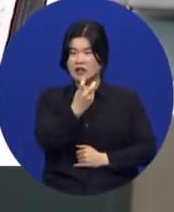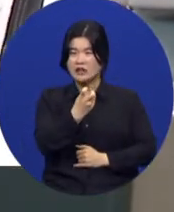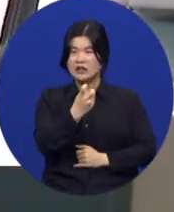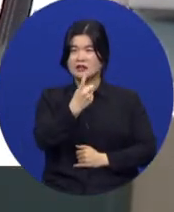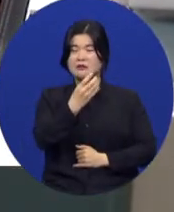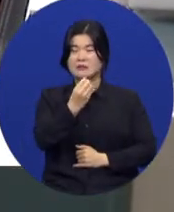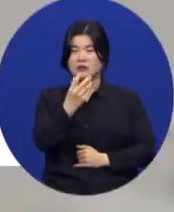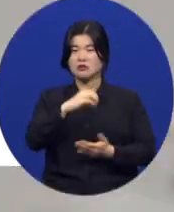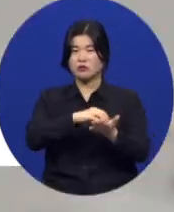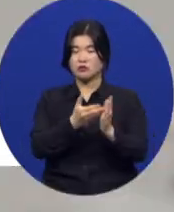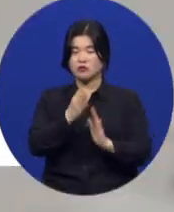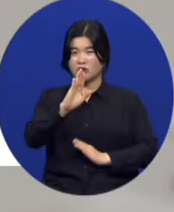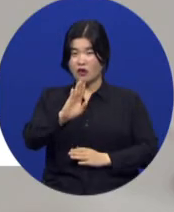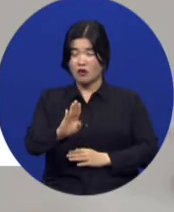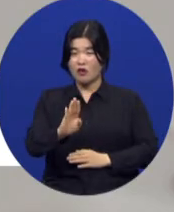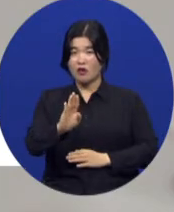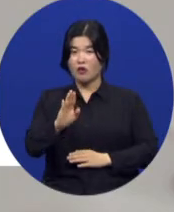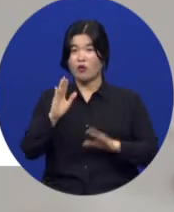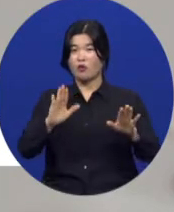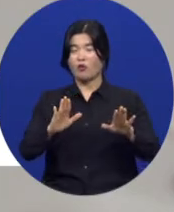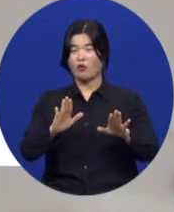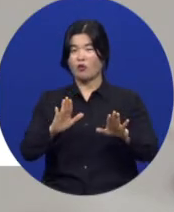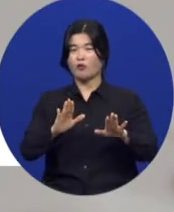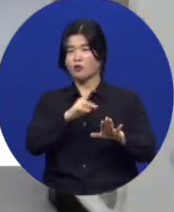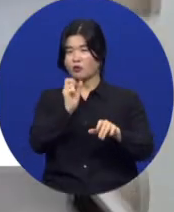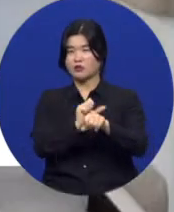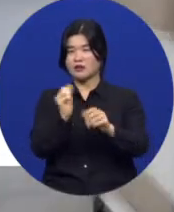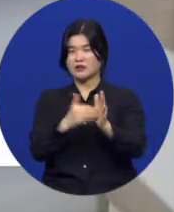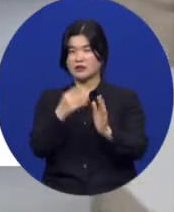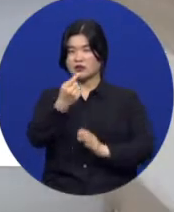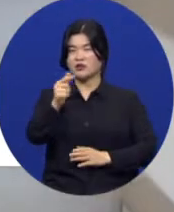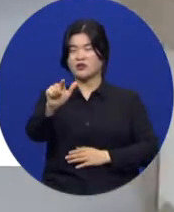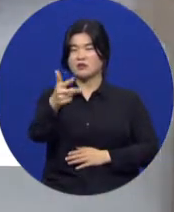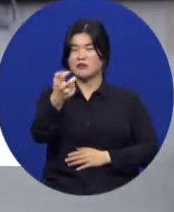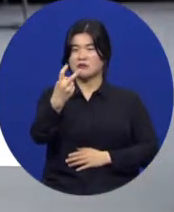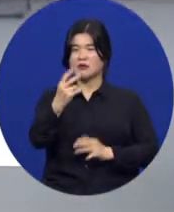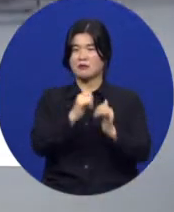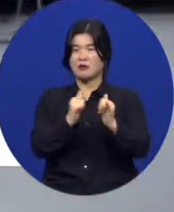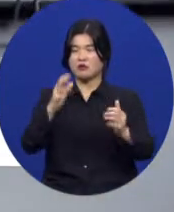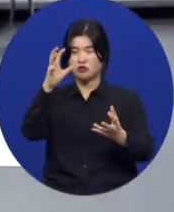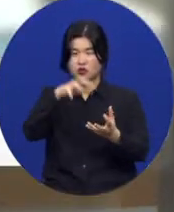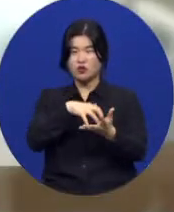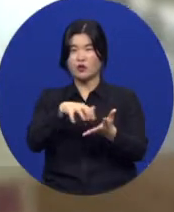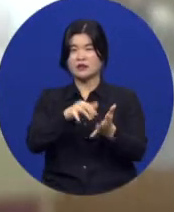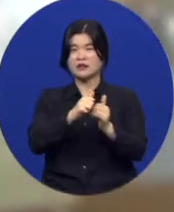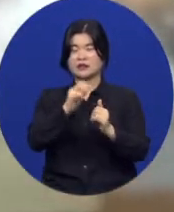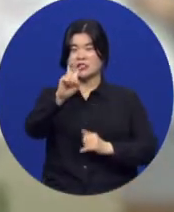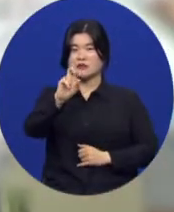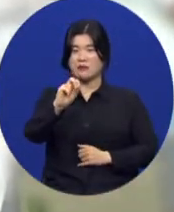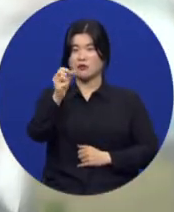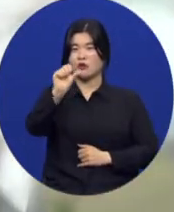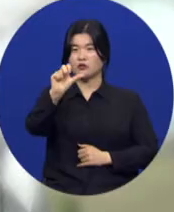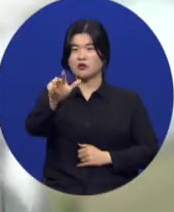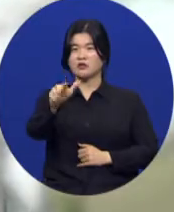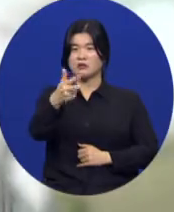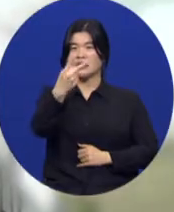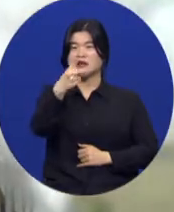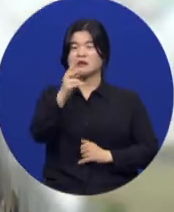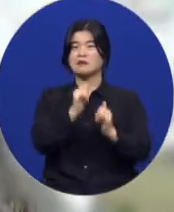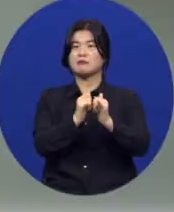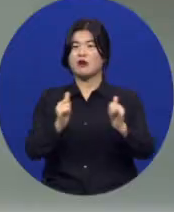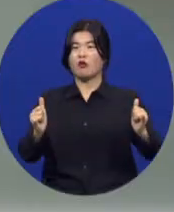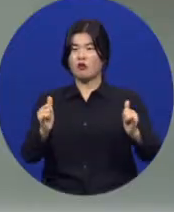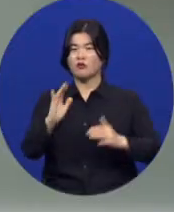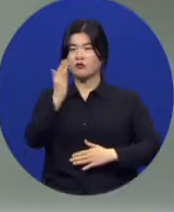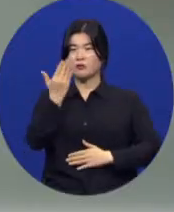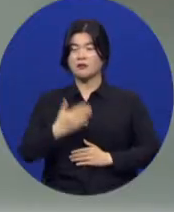오늘 오후 5시까지 1200 잃은 세 명이 추가될 누적 확장자 수는 20만 5702 명을